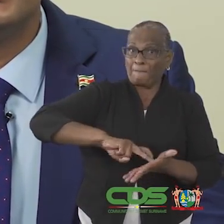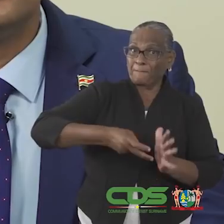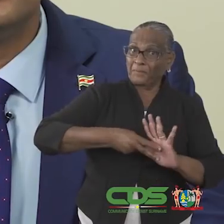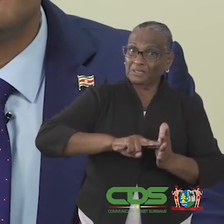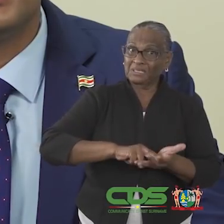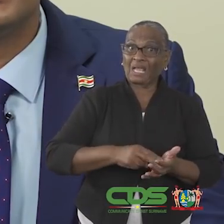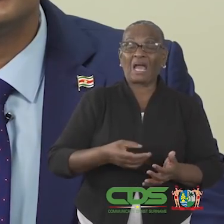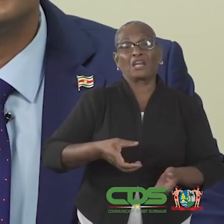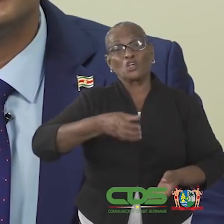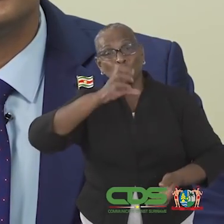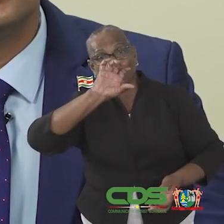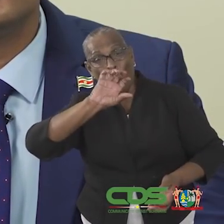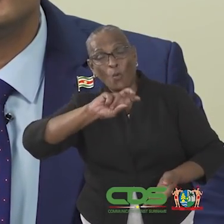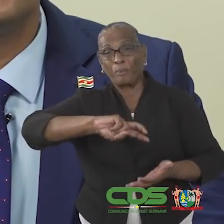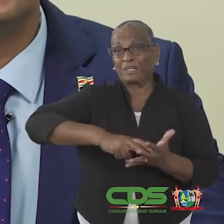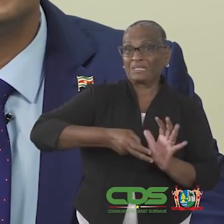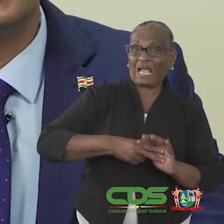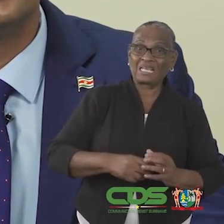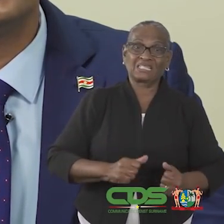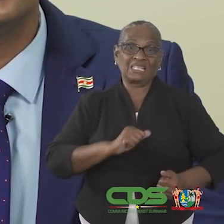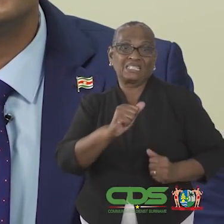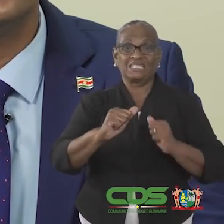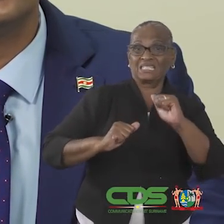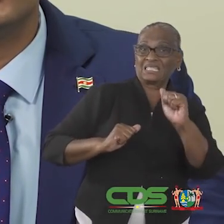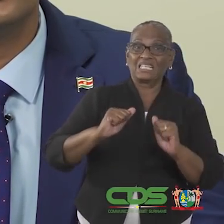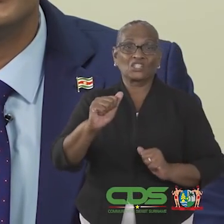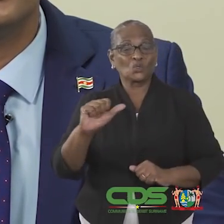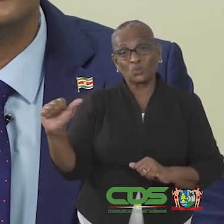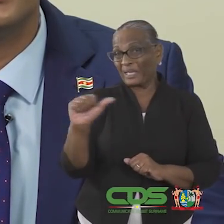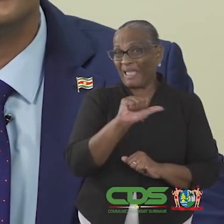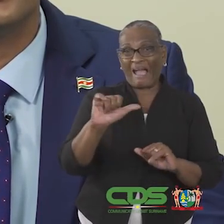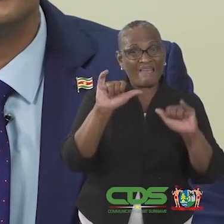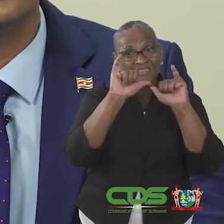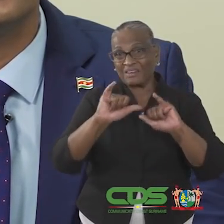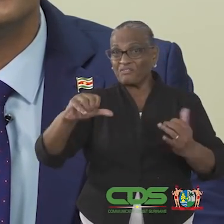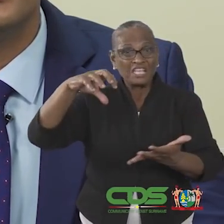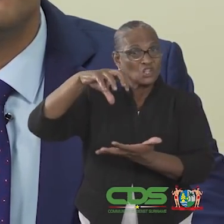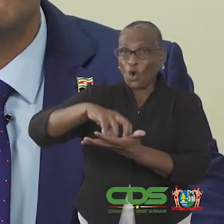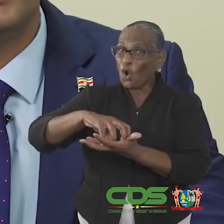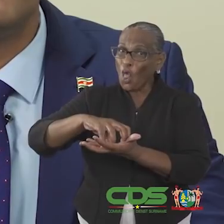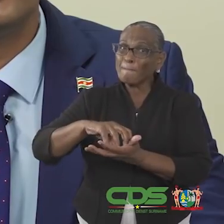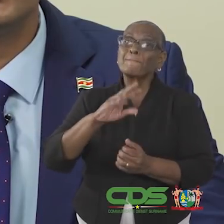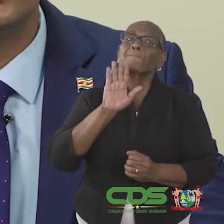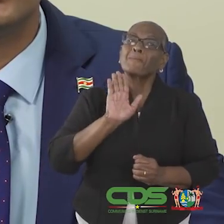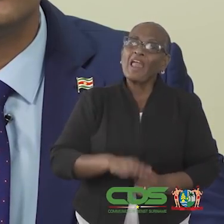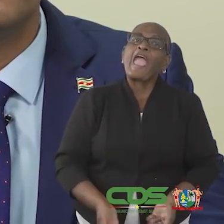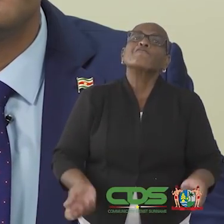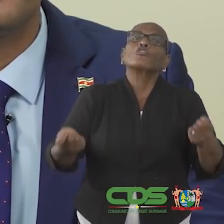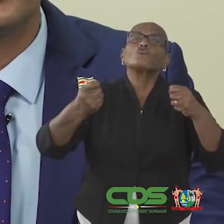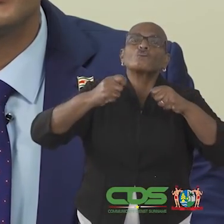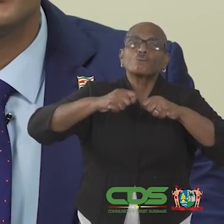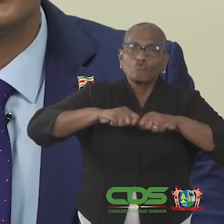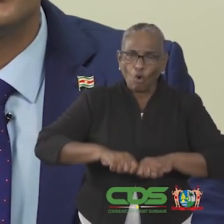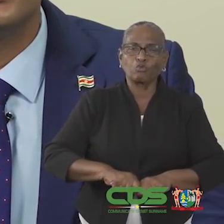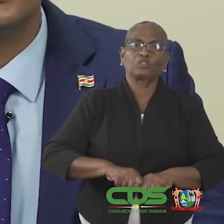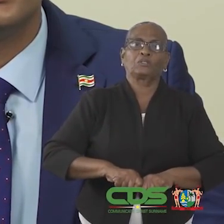Bordelen, bars, nachtclubs, dansings, discotheken en dergelijke blijven gesloten.